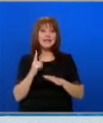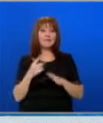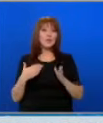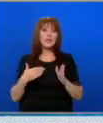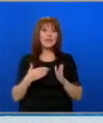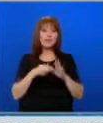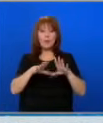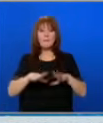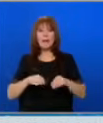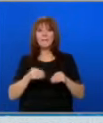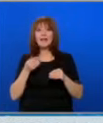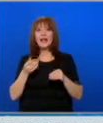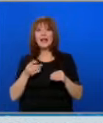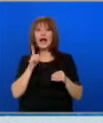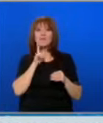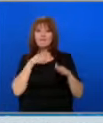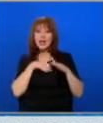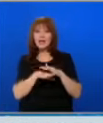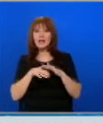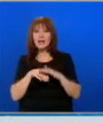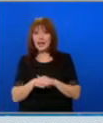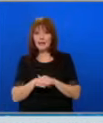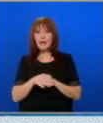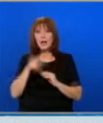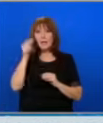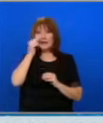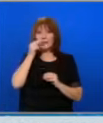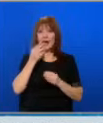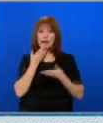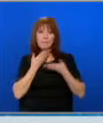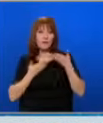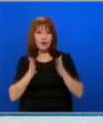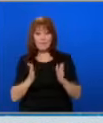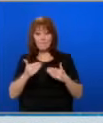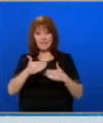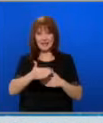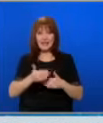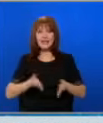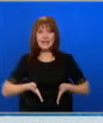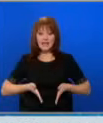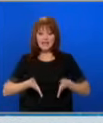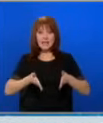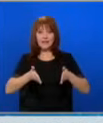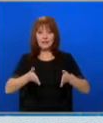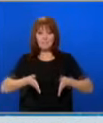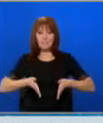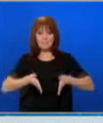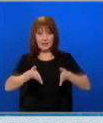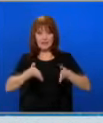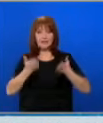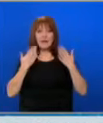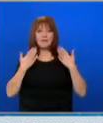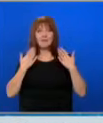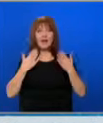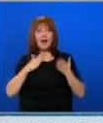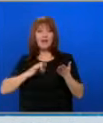територия. Мария Габриел отново потвърди днес, че България преговаря в пакет за сухопътните, въздушните и морските